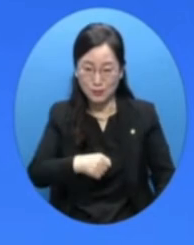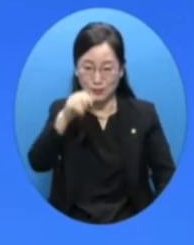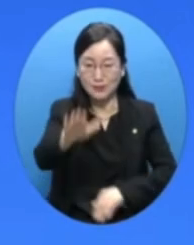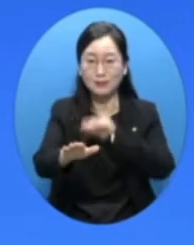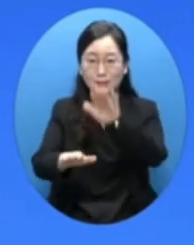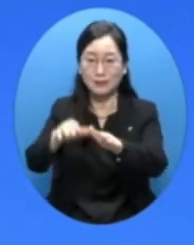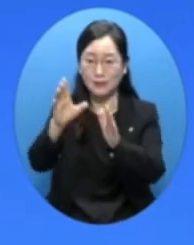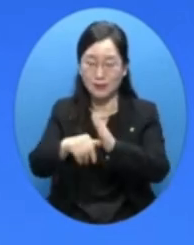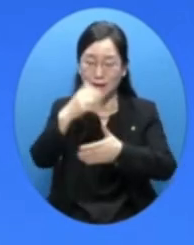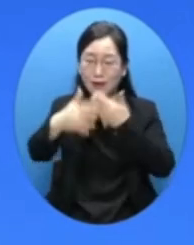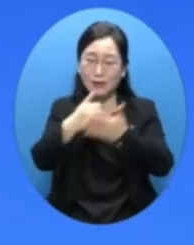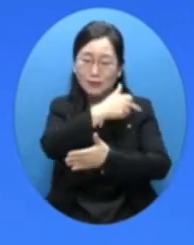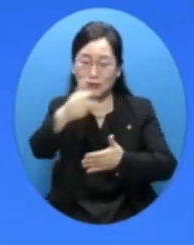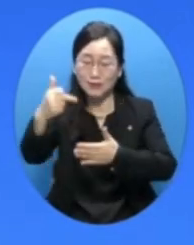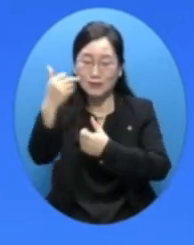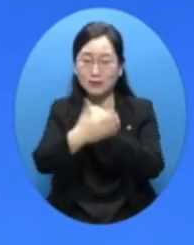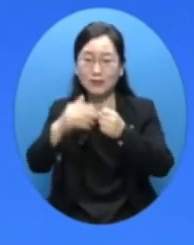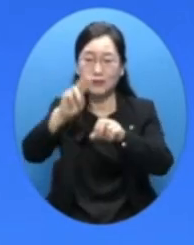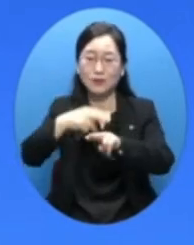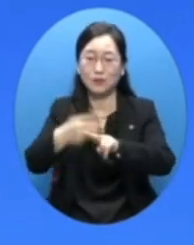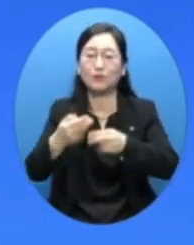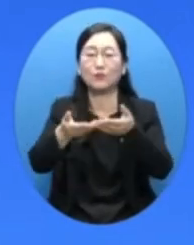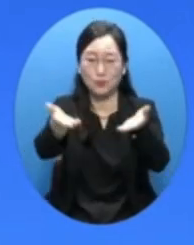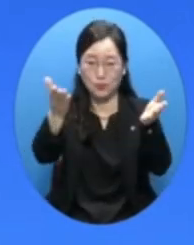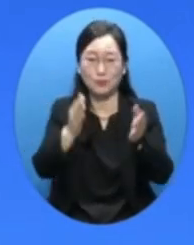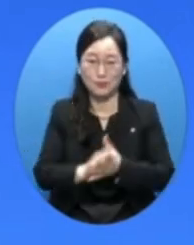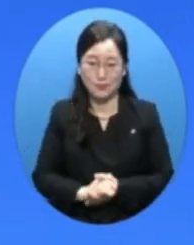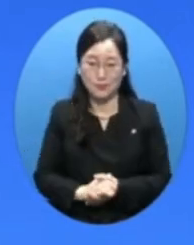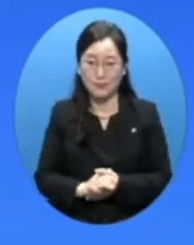우리에게 큰 은혜를 선물로 주시는 것입니다.